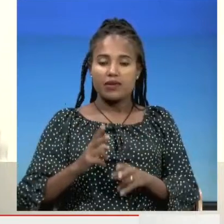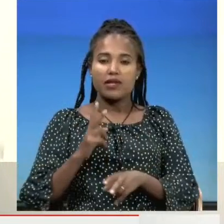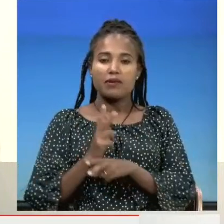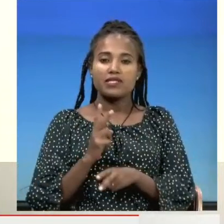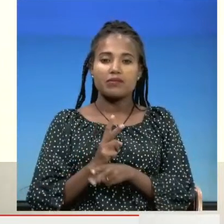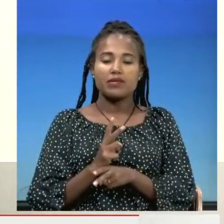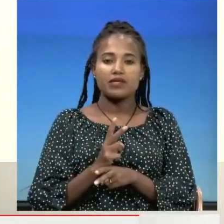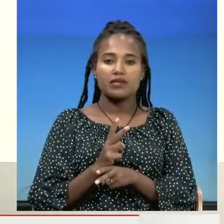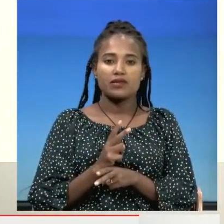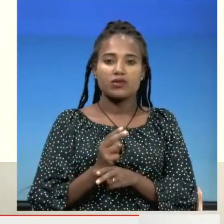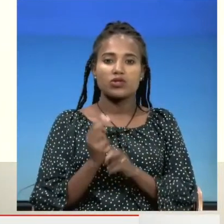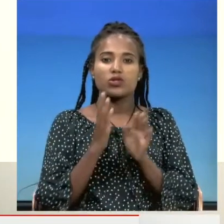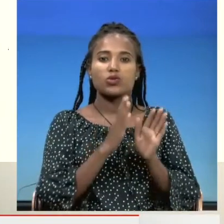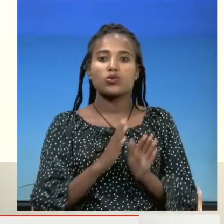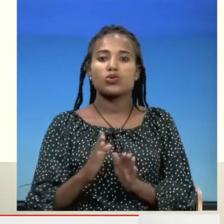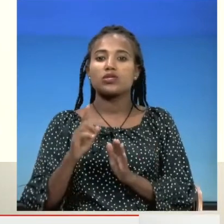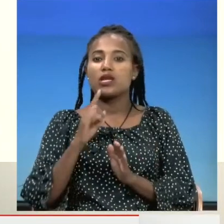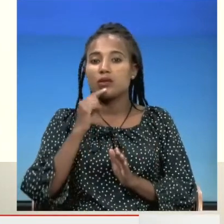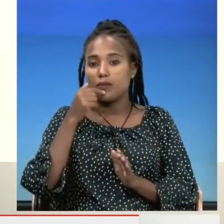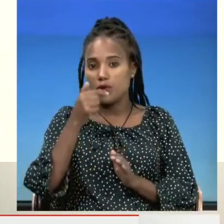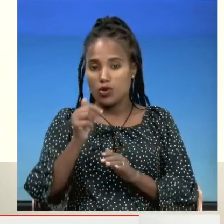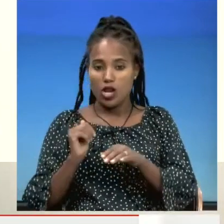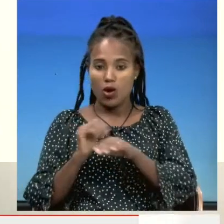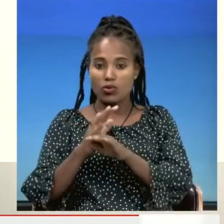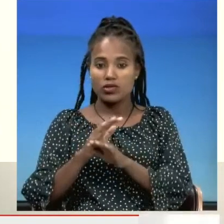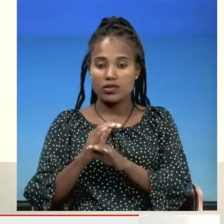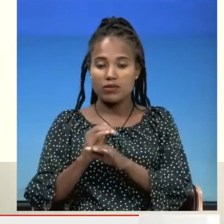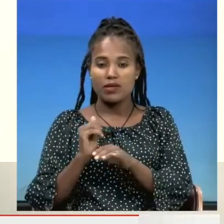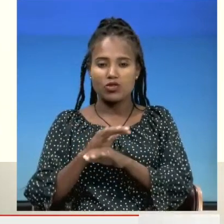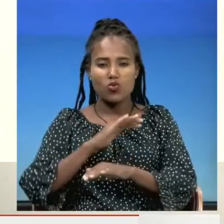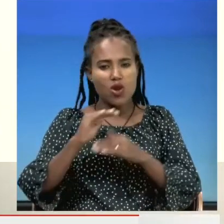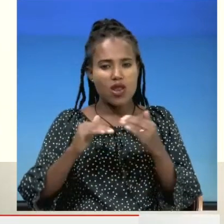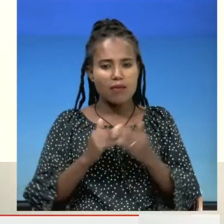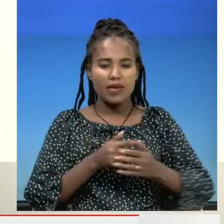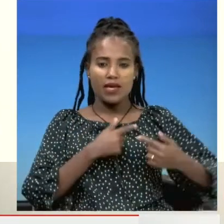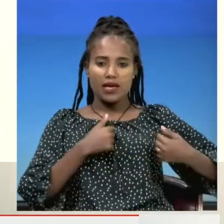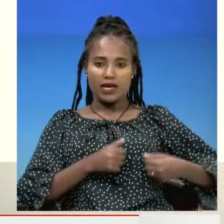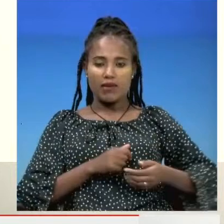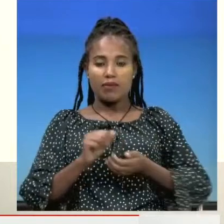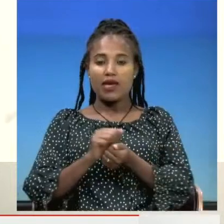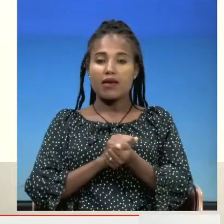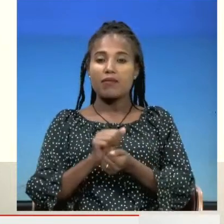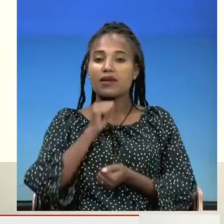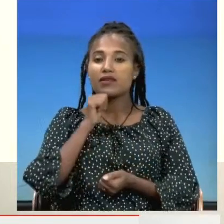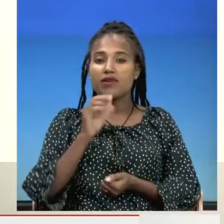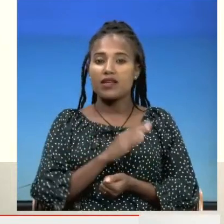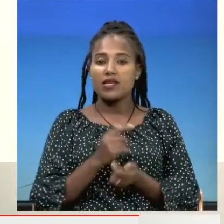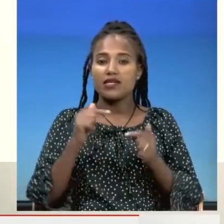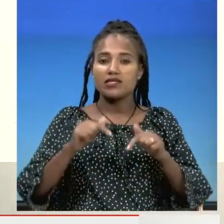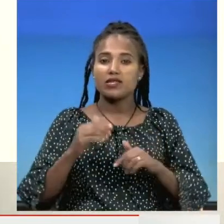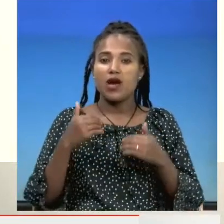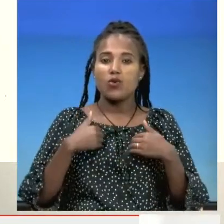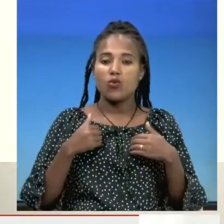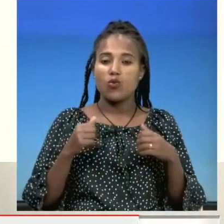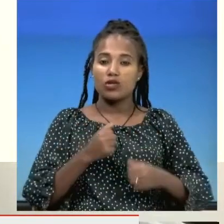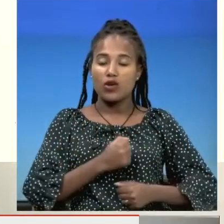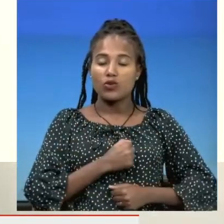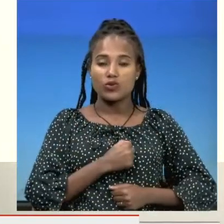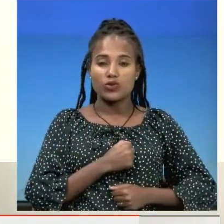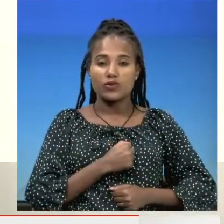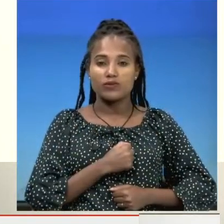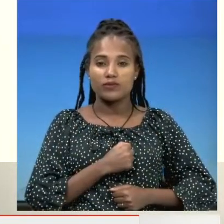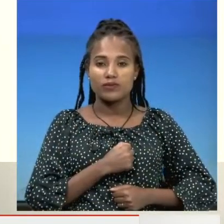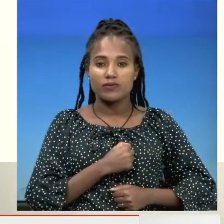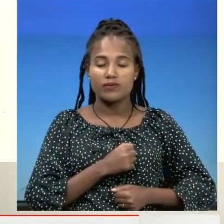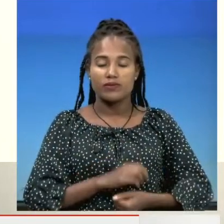ለማስጠበቅ ዝግጁዎች ነን ብለው የላኩት መልእክት ሁሌም ከልቤ የማይፋቅና እዚህ ያሉት ወታደሮች